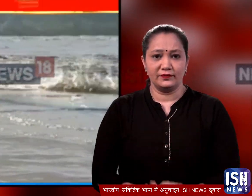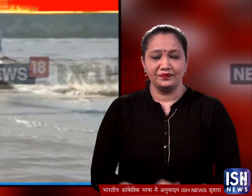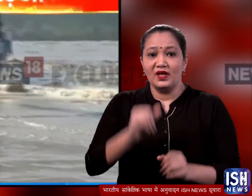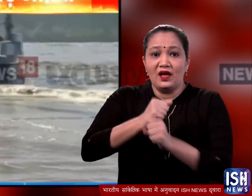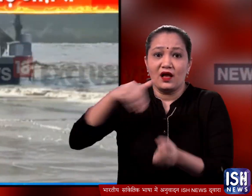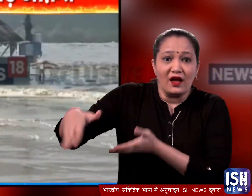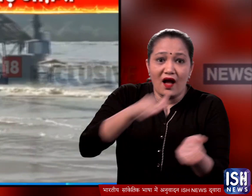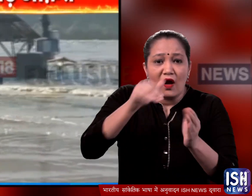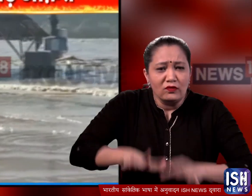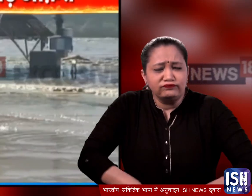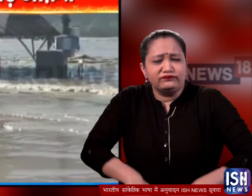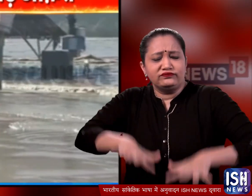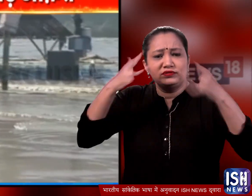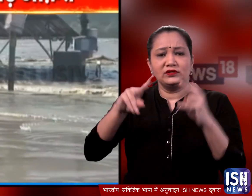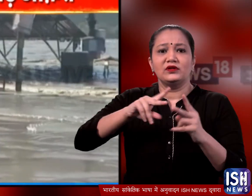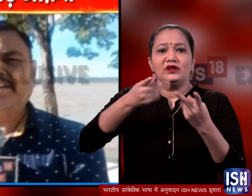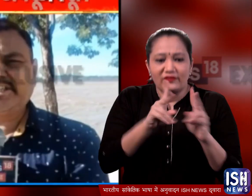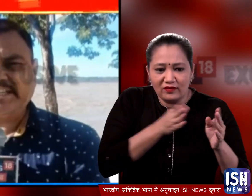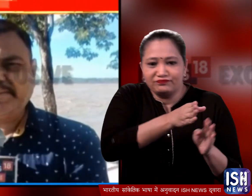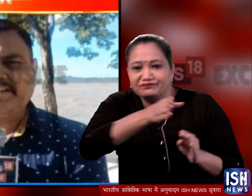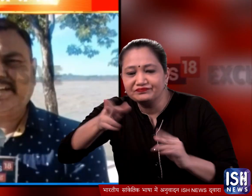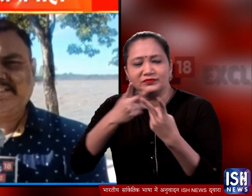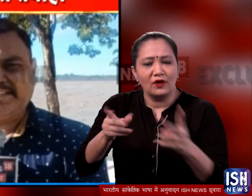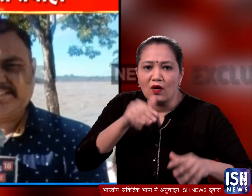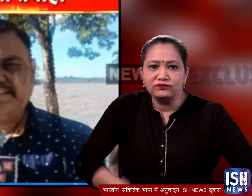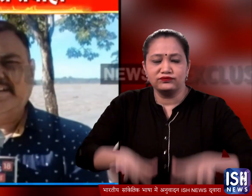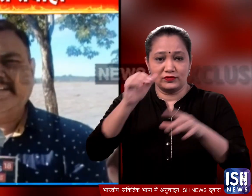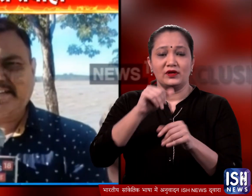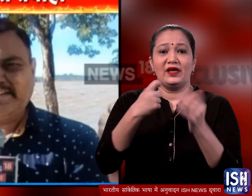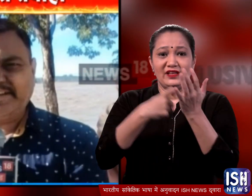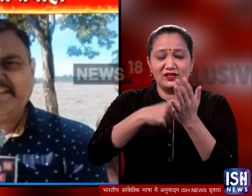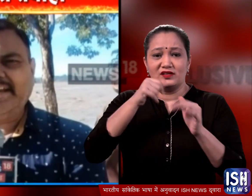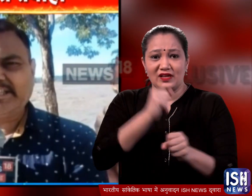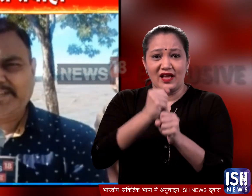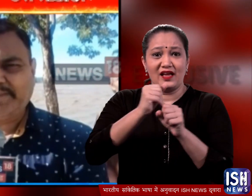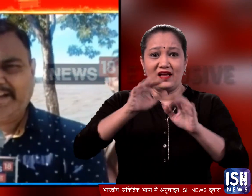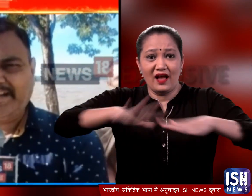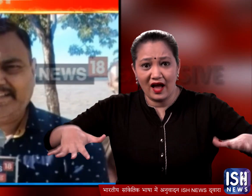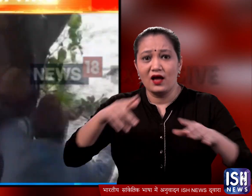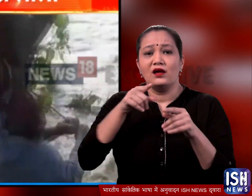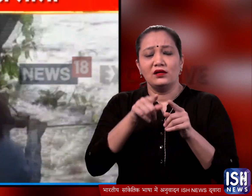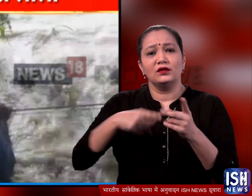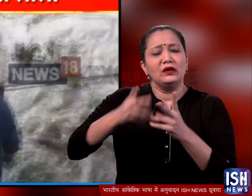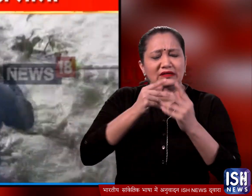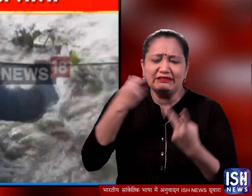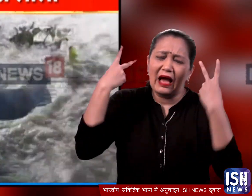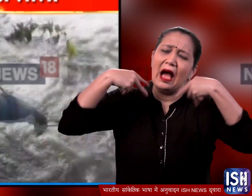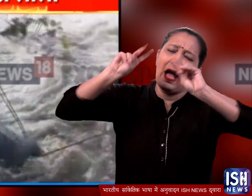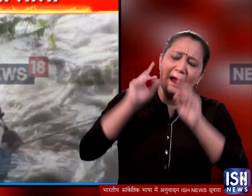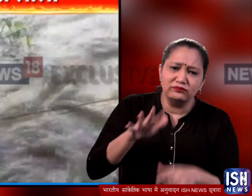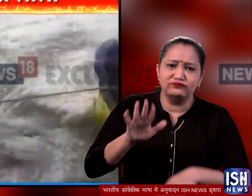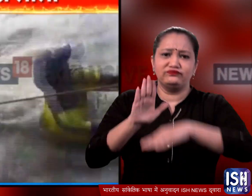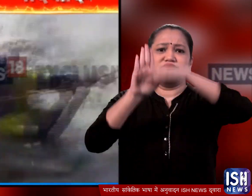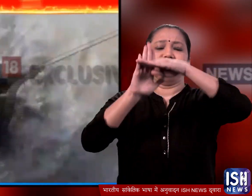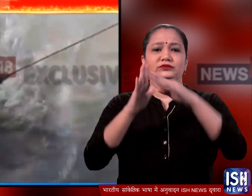गंगा नदी उफान पर है और सभी घाट पानी में डूबे हैं। ऋषिकेश में गंगा का जल स्तर डेंजर लेवल के आसपास बह रहा है। ऋषिकेश के ही एक गांव